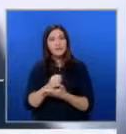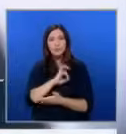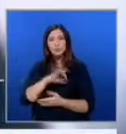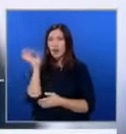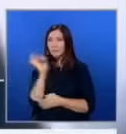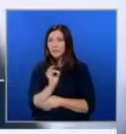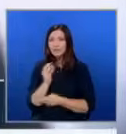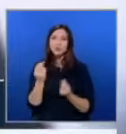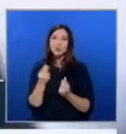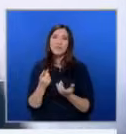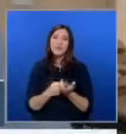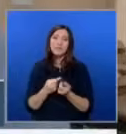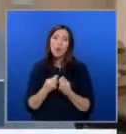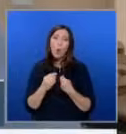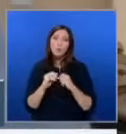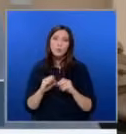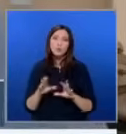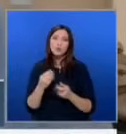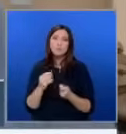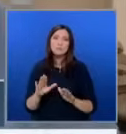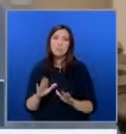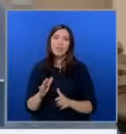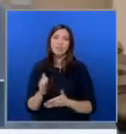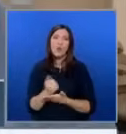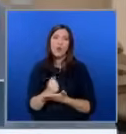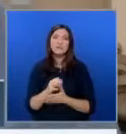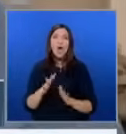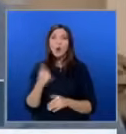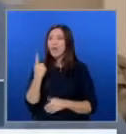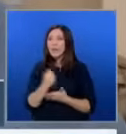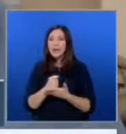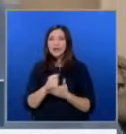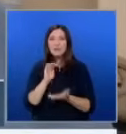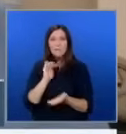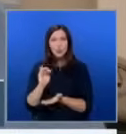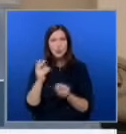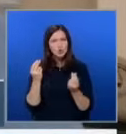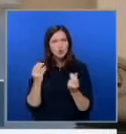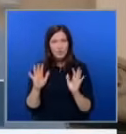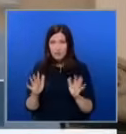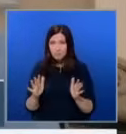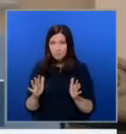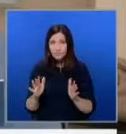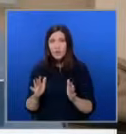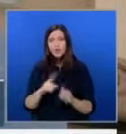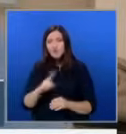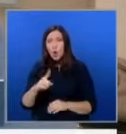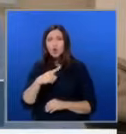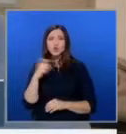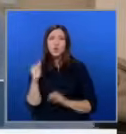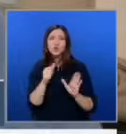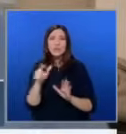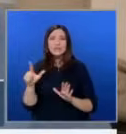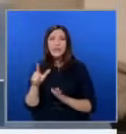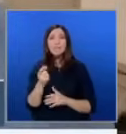на всяко отпуснато безплатно лекарство. Ако един лекарствен продукт струва до 167